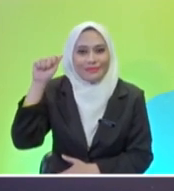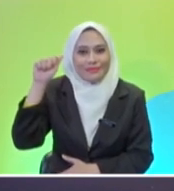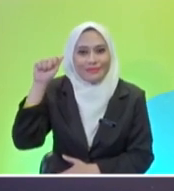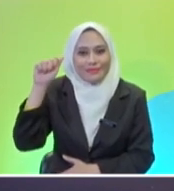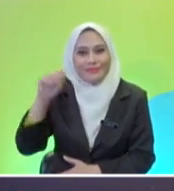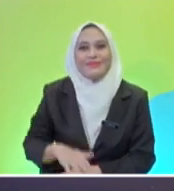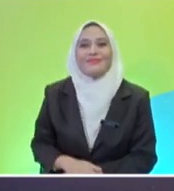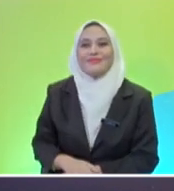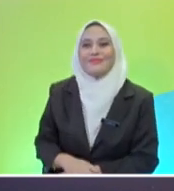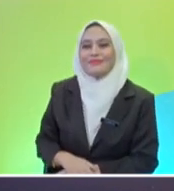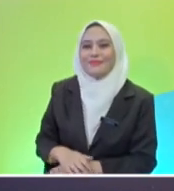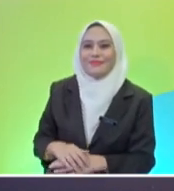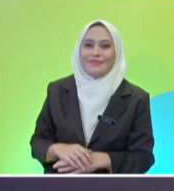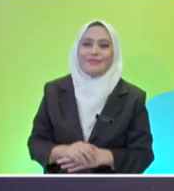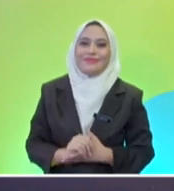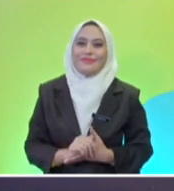Ahad.